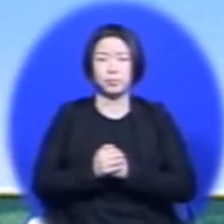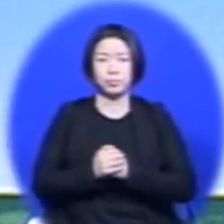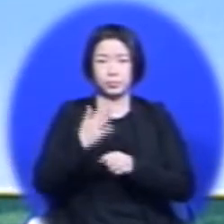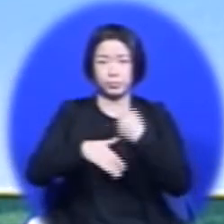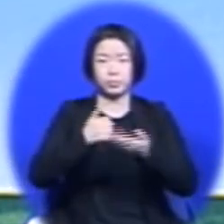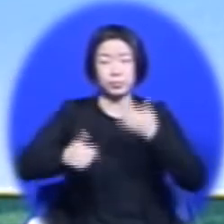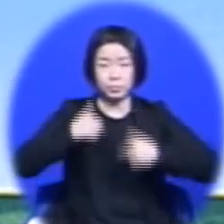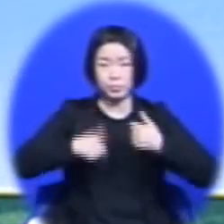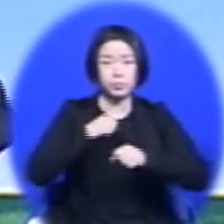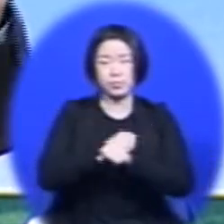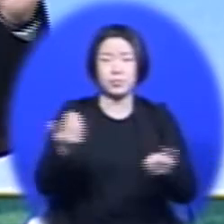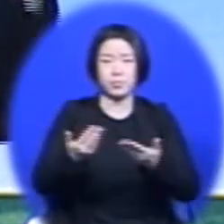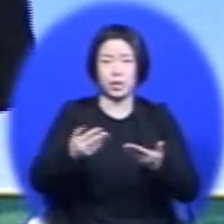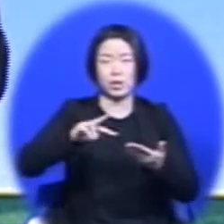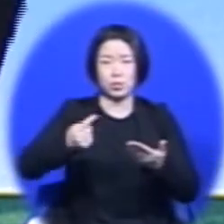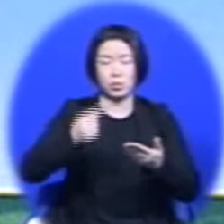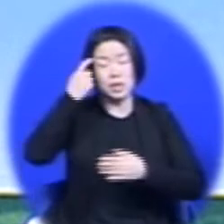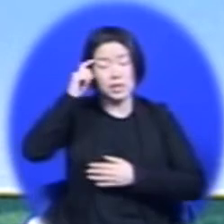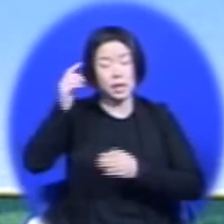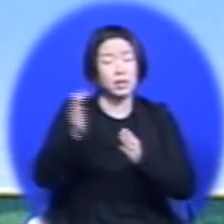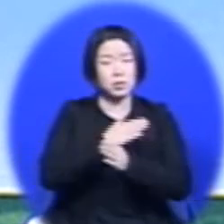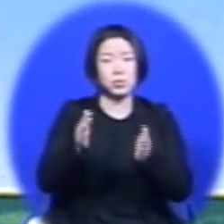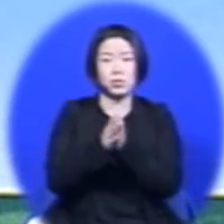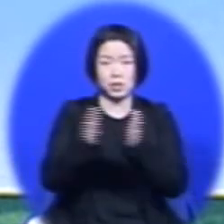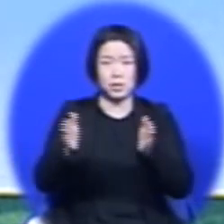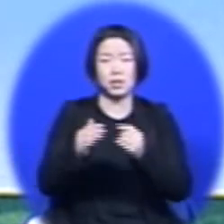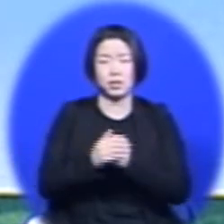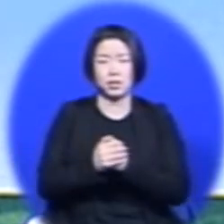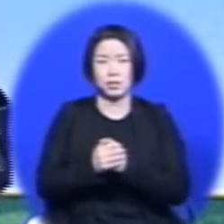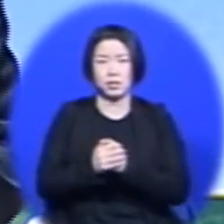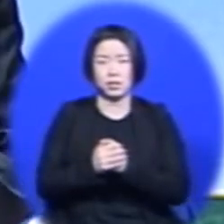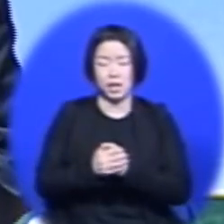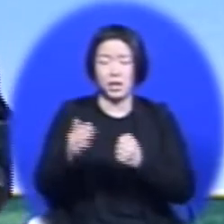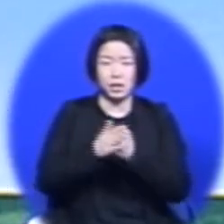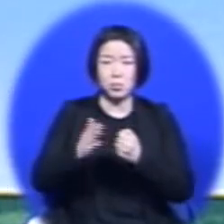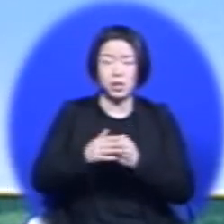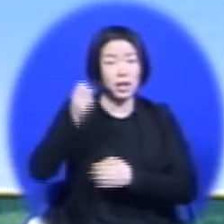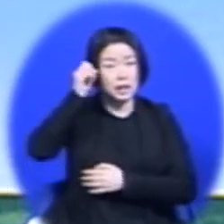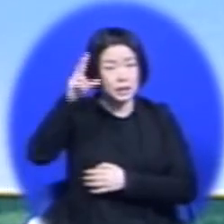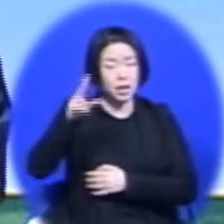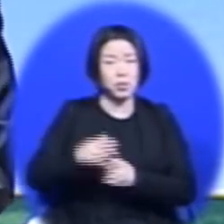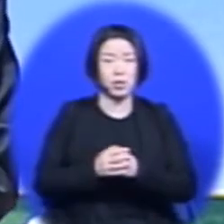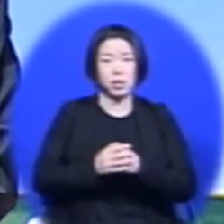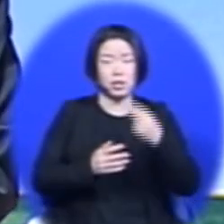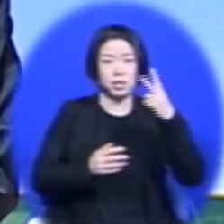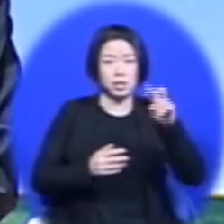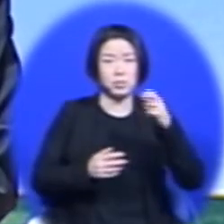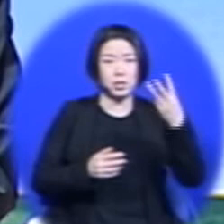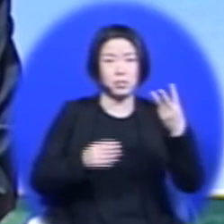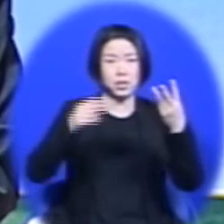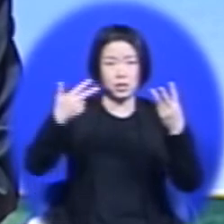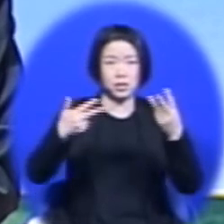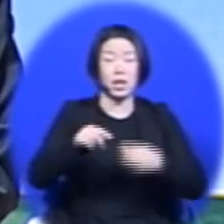하나님을 기쁘시게 하는 일도 생각에서부터 시작이 되는 겁니다. 그래서 잠언 23장 7절에 대저